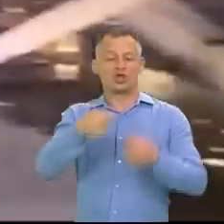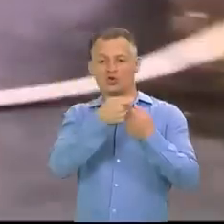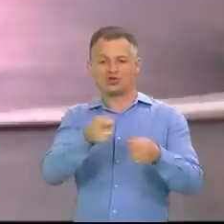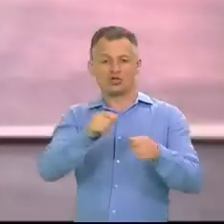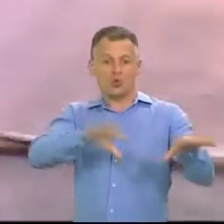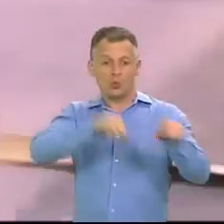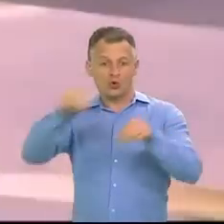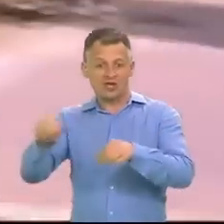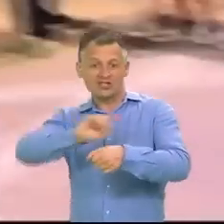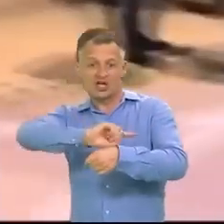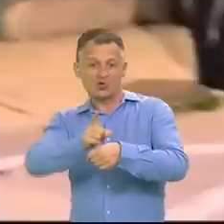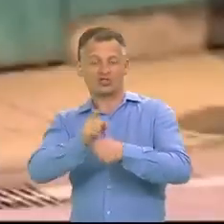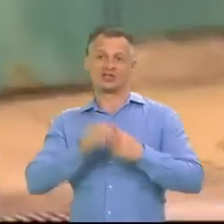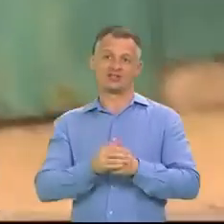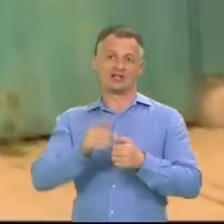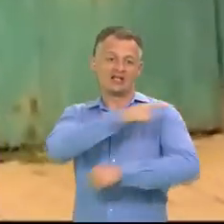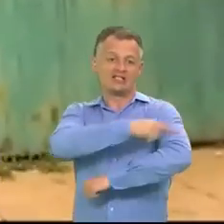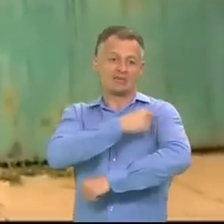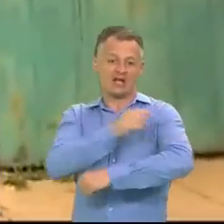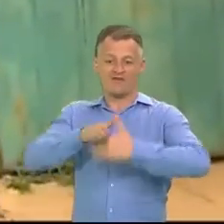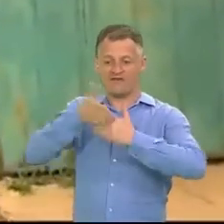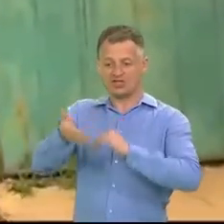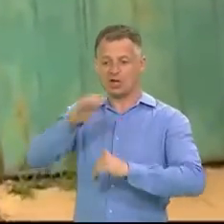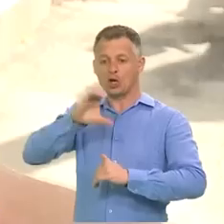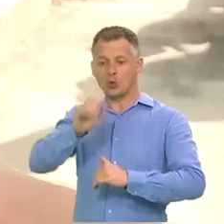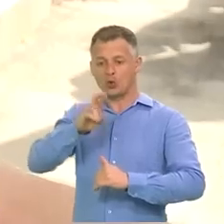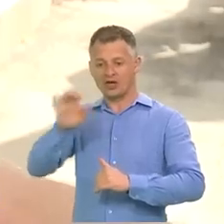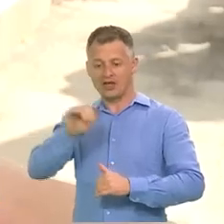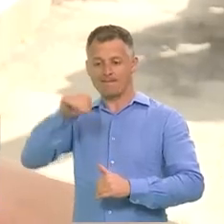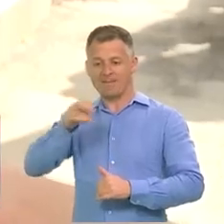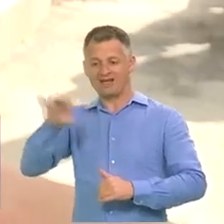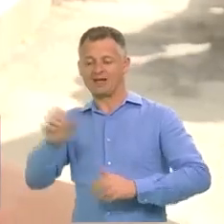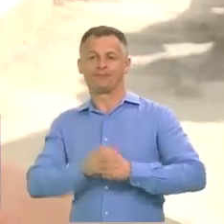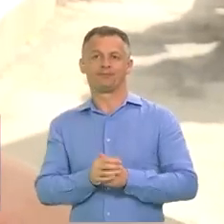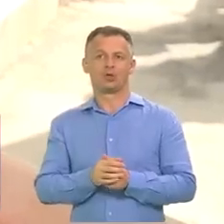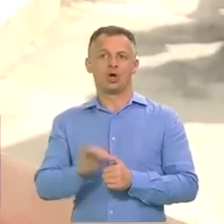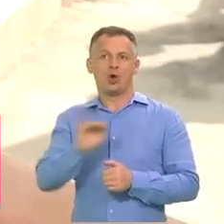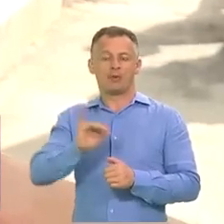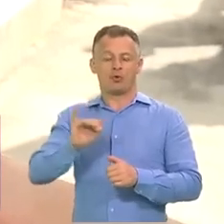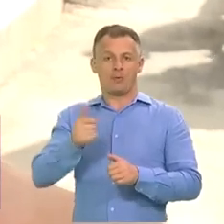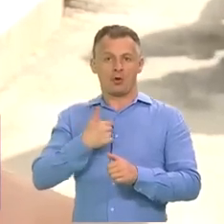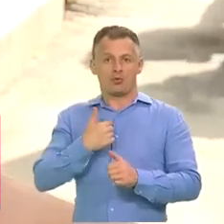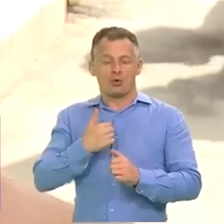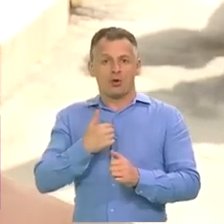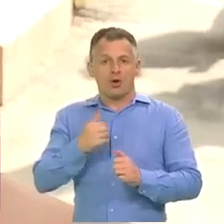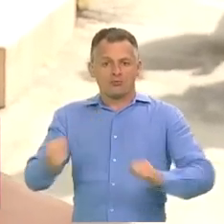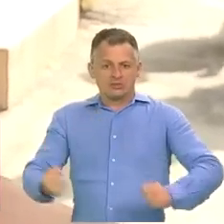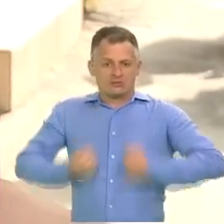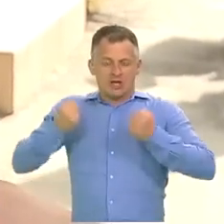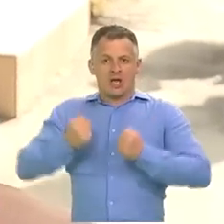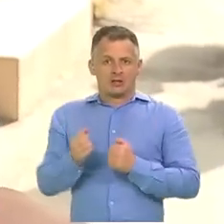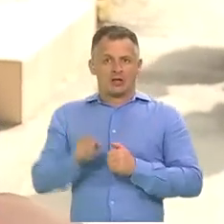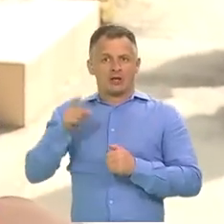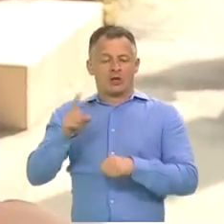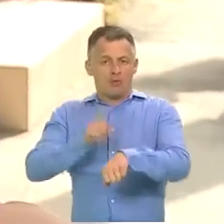de urgență. S-a auzit deodată o bubuitură, copilul meu s-a speriat foarte tare, dintre care a intrat în panică din acel moment. La